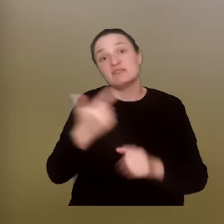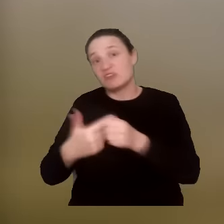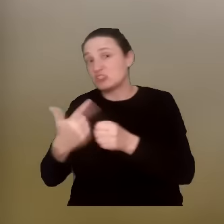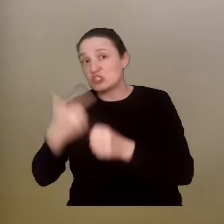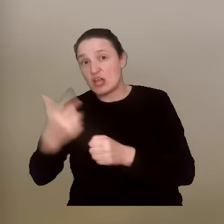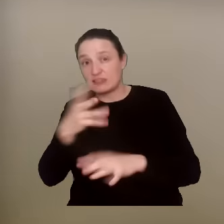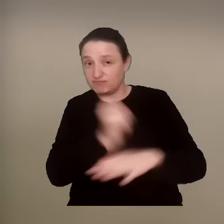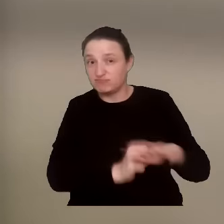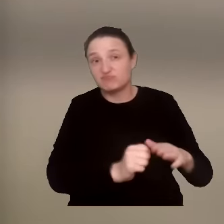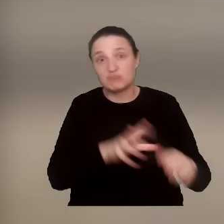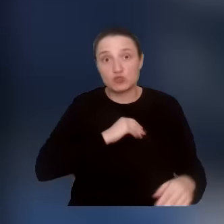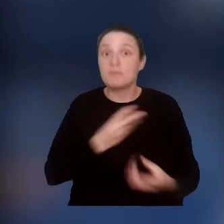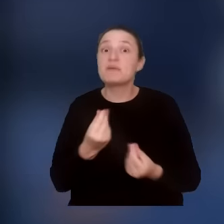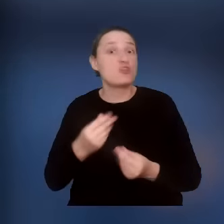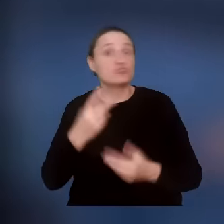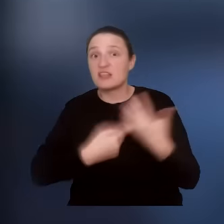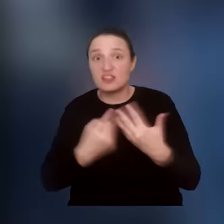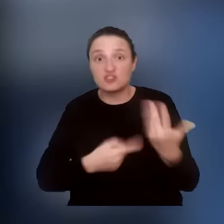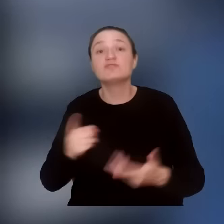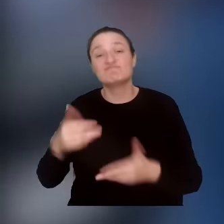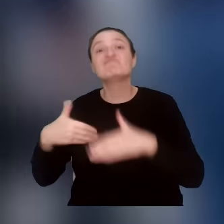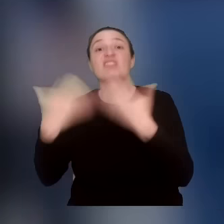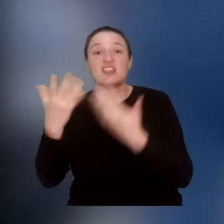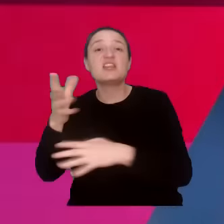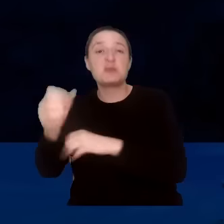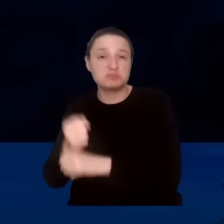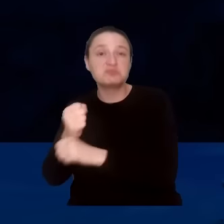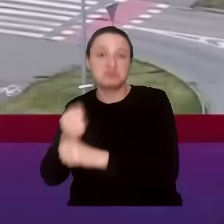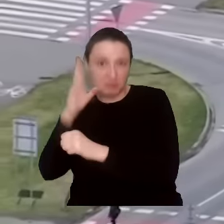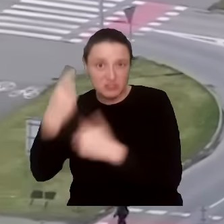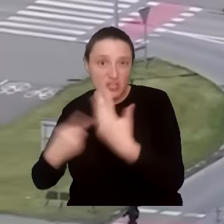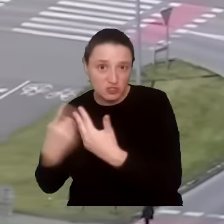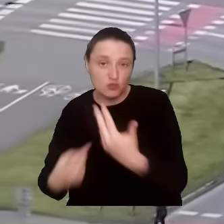zamiast liczyć pieniądze, będzie zapewne liczył dni do końca odsiadki.